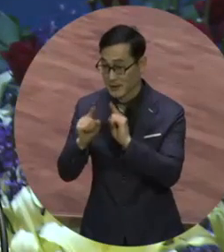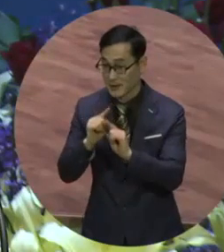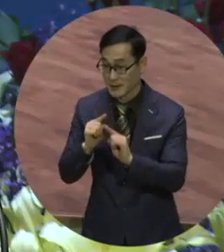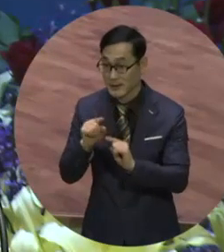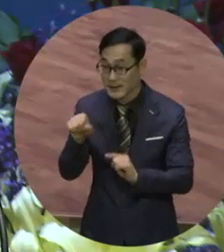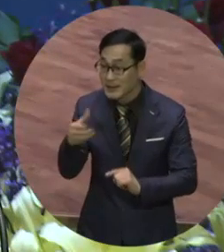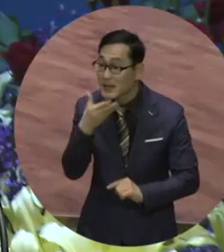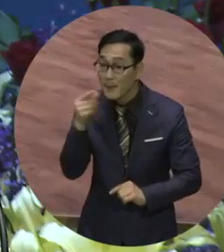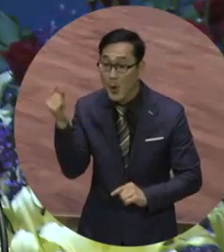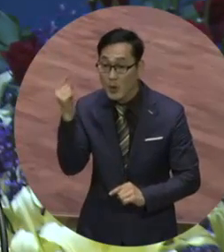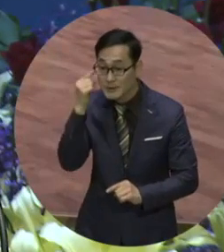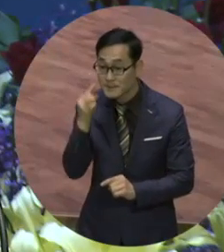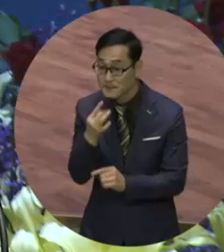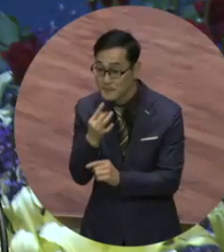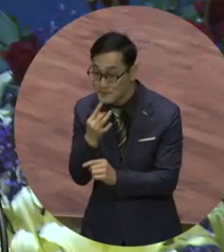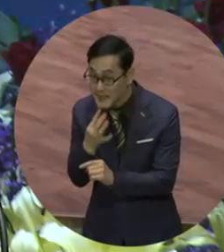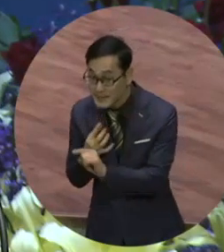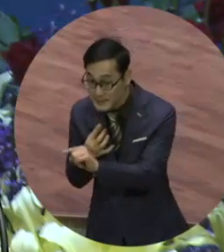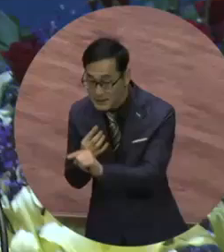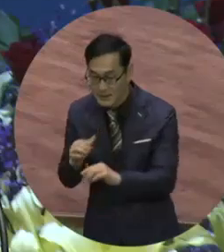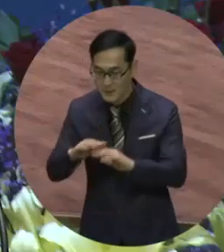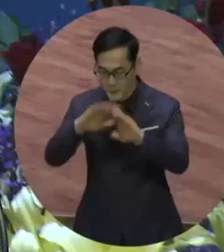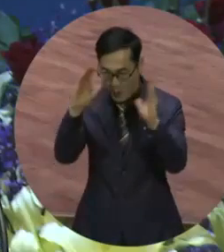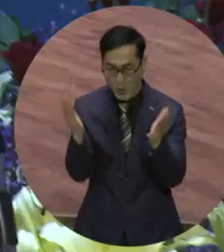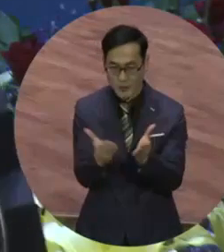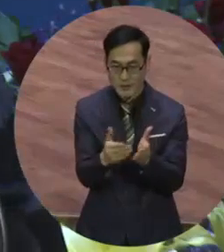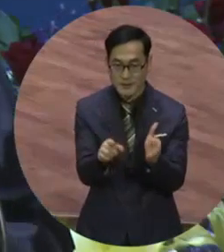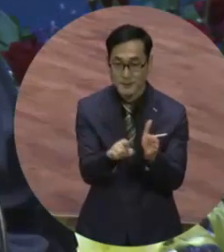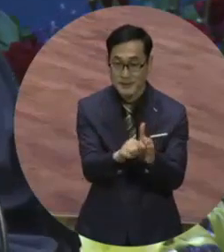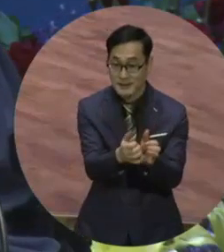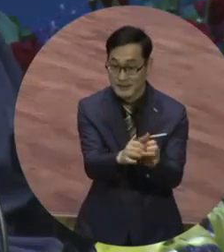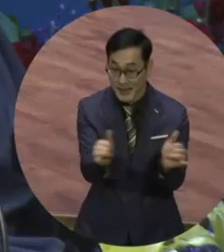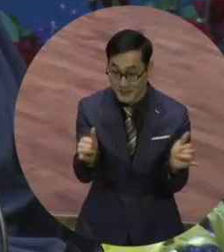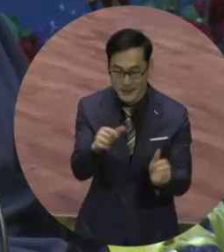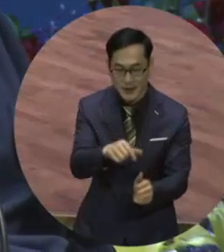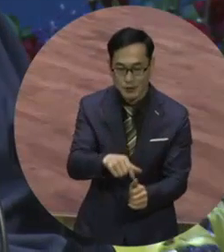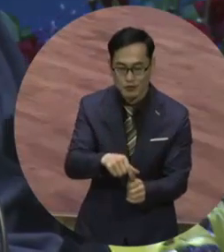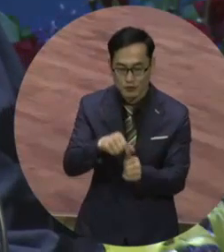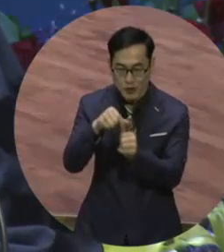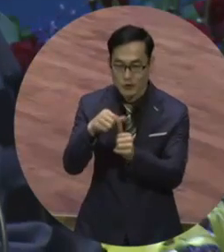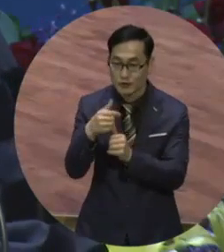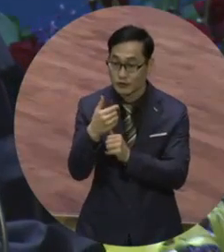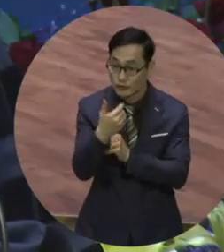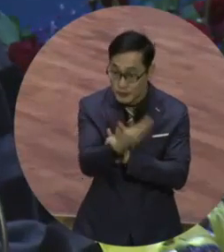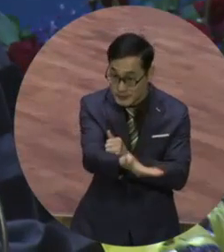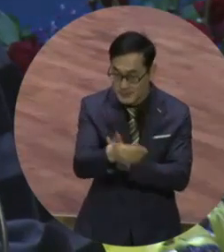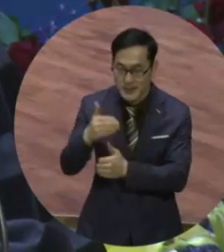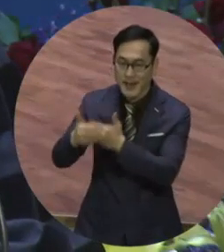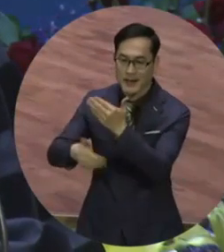모든 믿는 자에게 구원을 주시는 하나님의 능력이다.